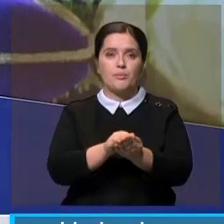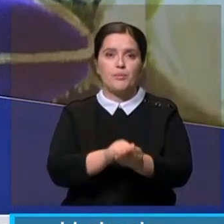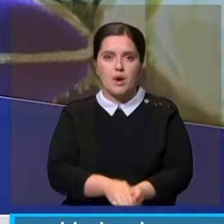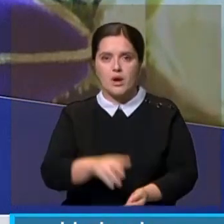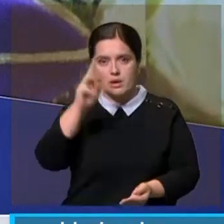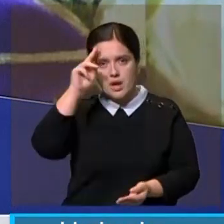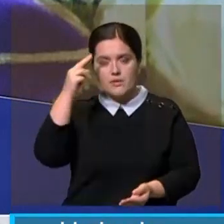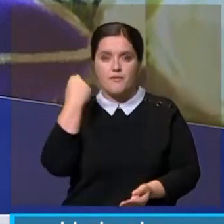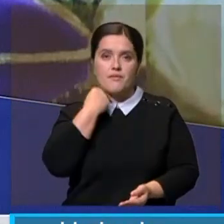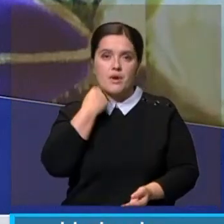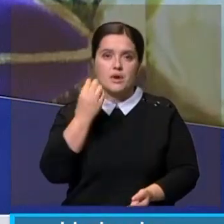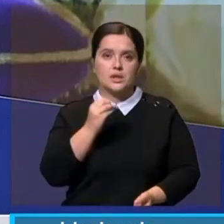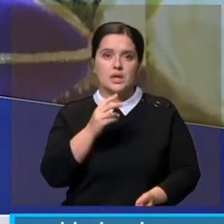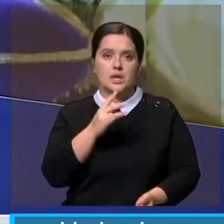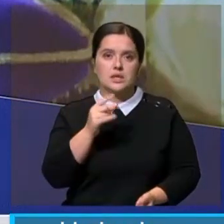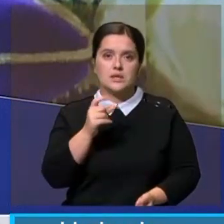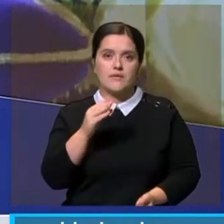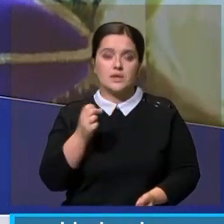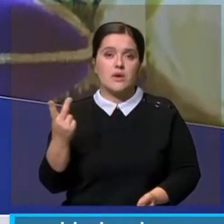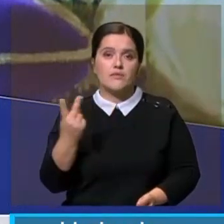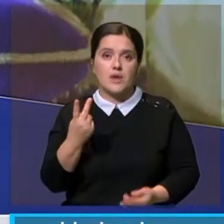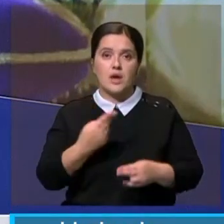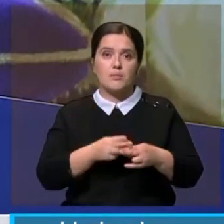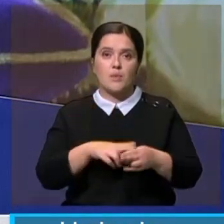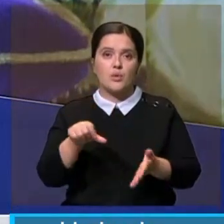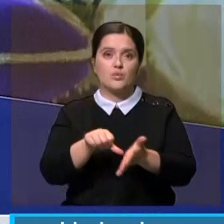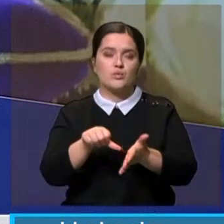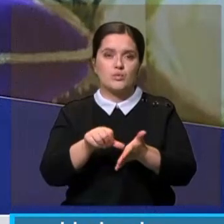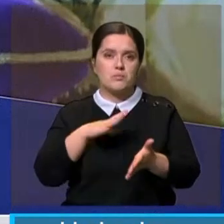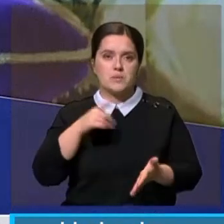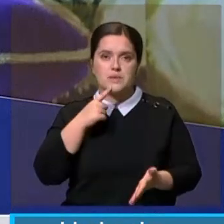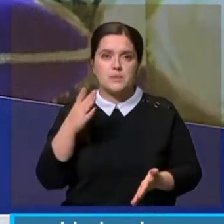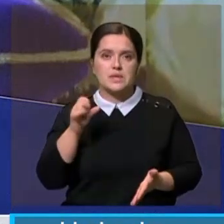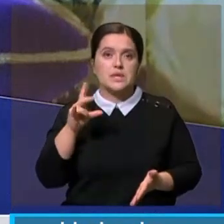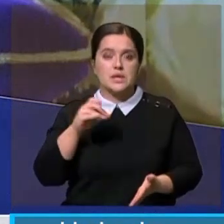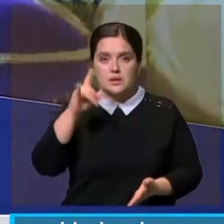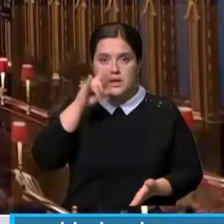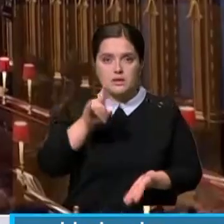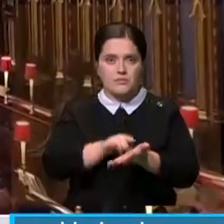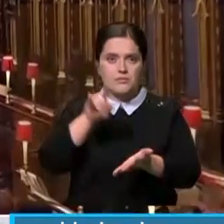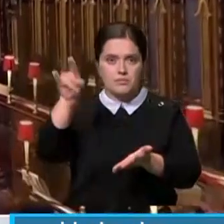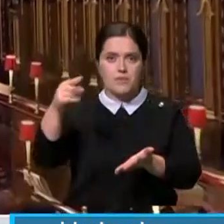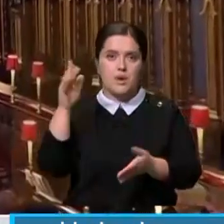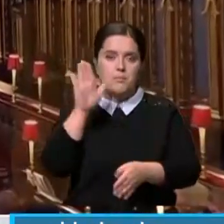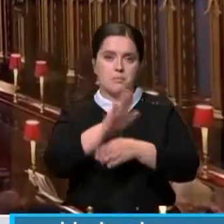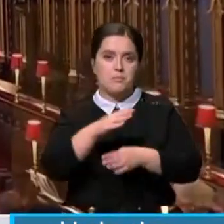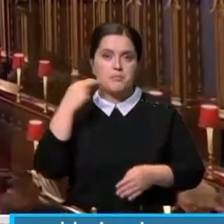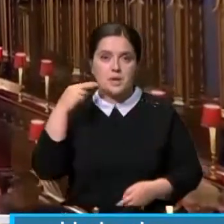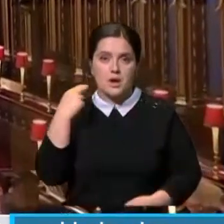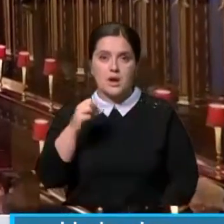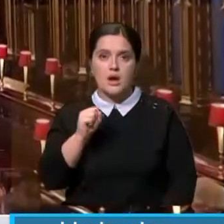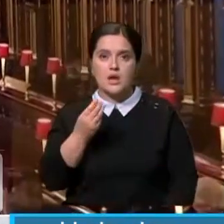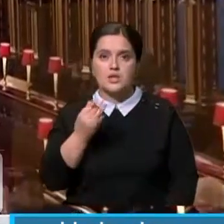королевы Великобритании Елизаветы II. От нашей страны в церемонии прощания принял участие спикер Сената. Он вылетел в Лондон по поручению президента.